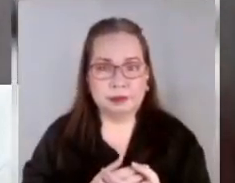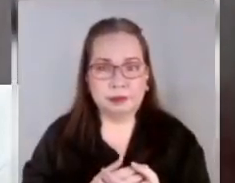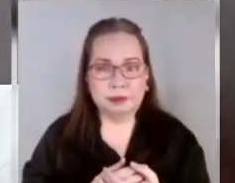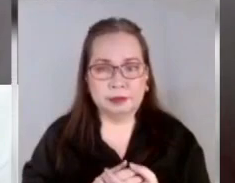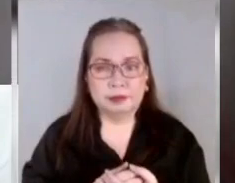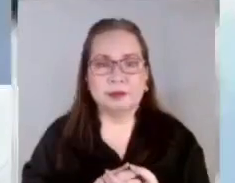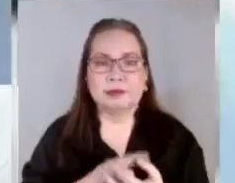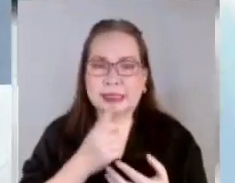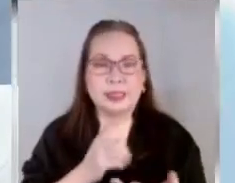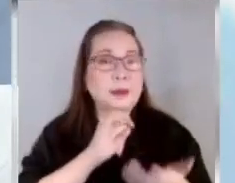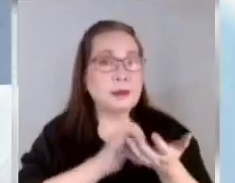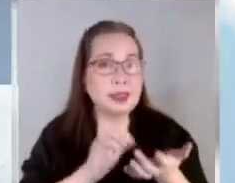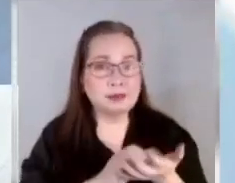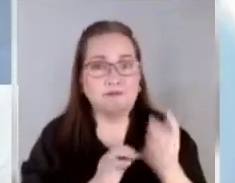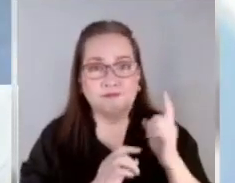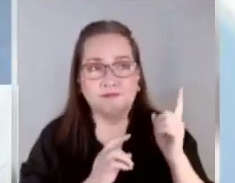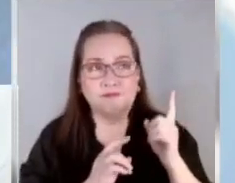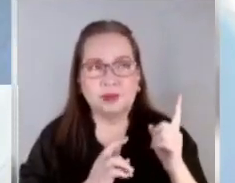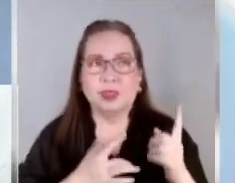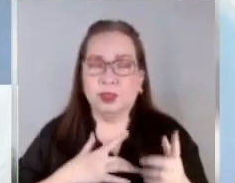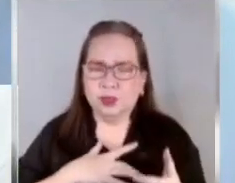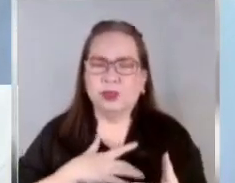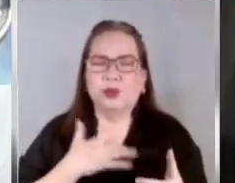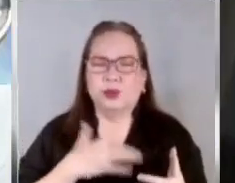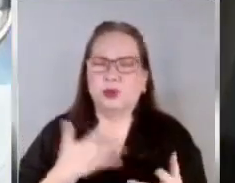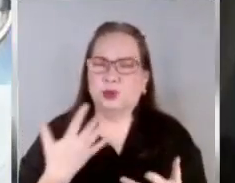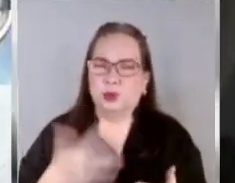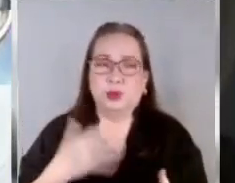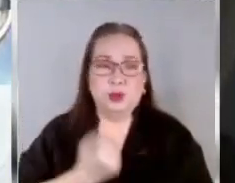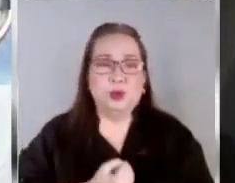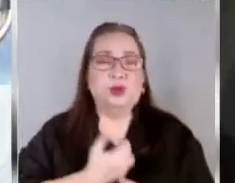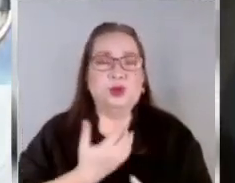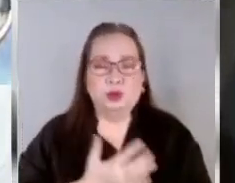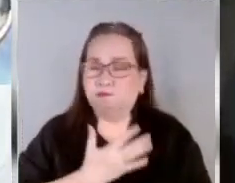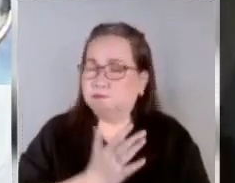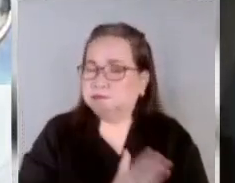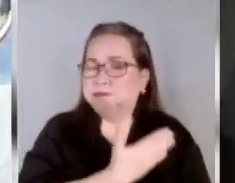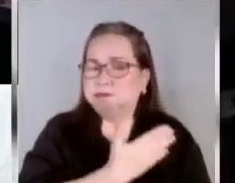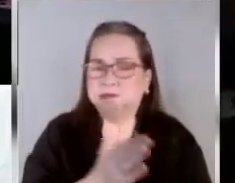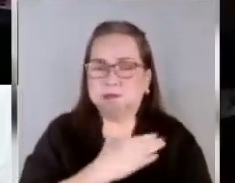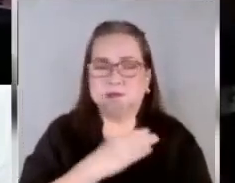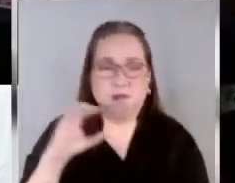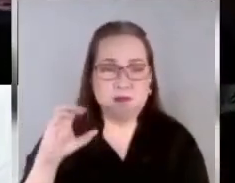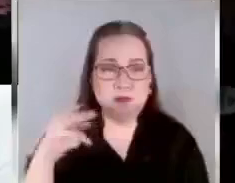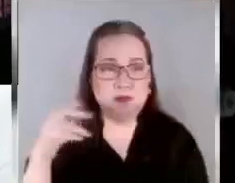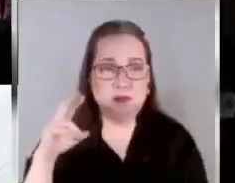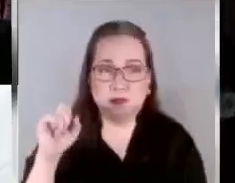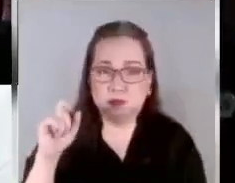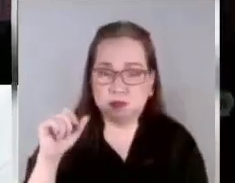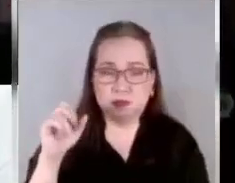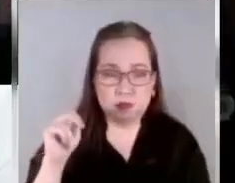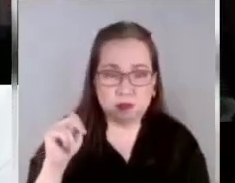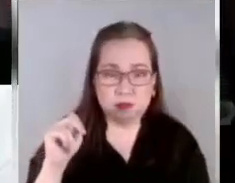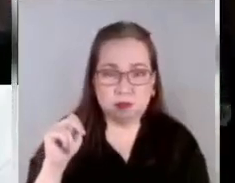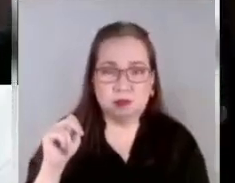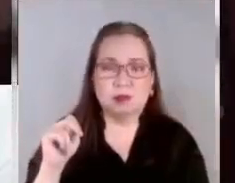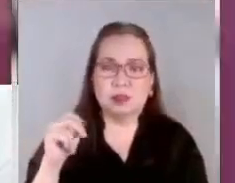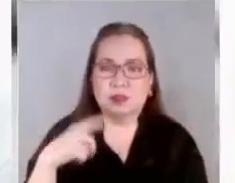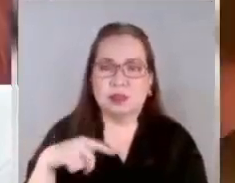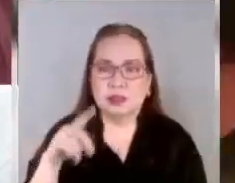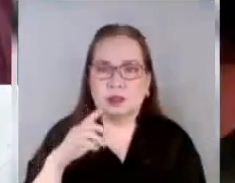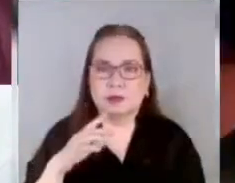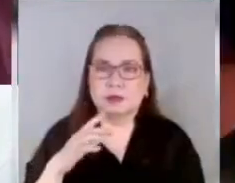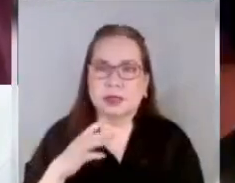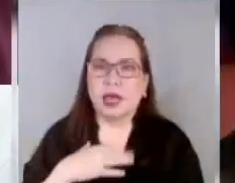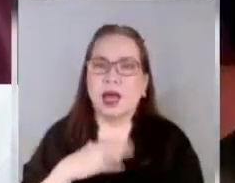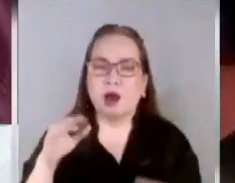Rehearsals pa lang, madamdami na ang pag-awit ni Asia's romantic balladeer Christian Bautista sa mga kakantahin niya sa kanyang The Way You Look At Me concert.